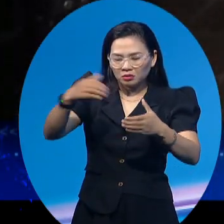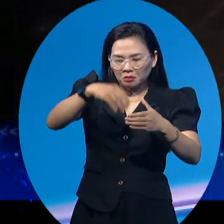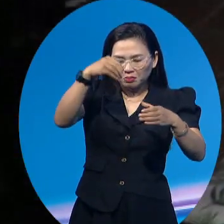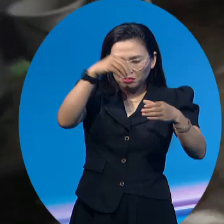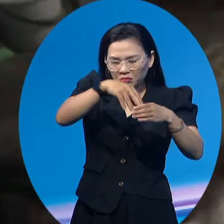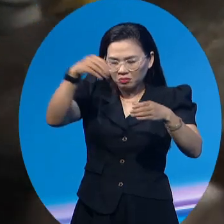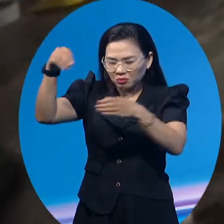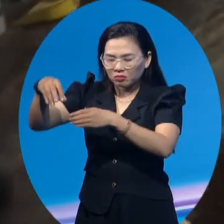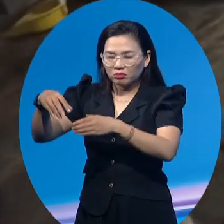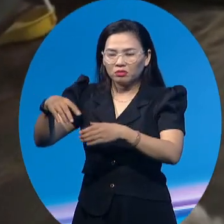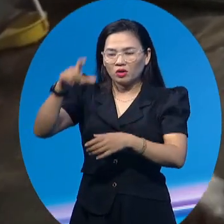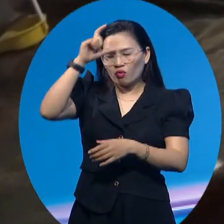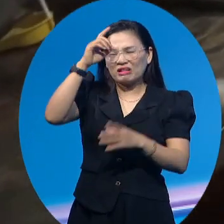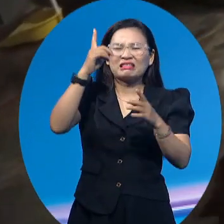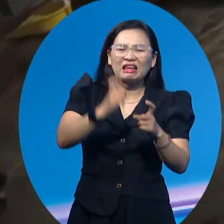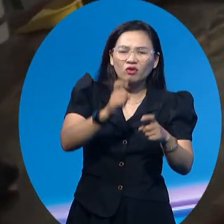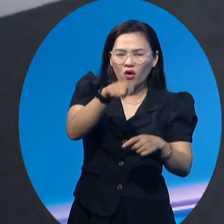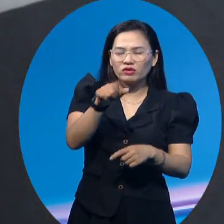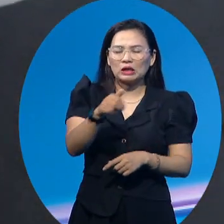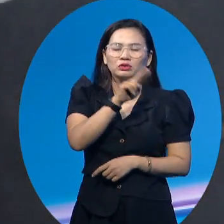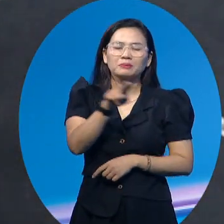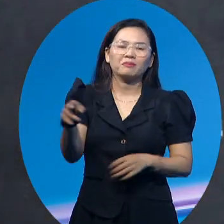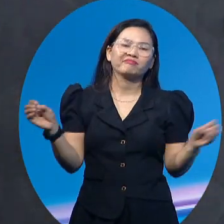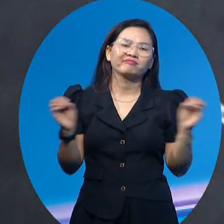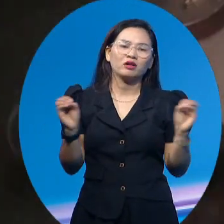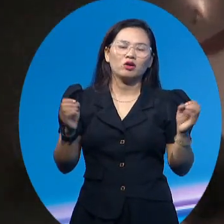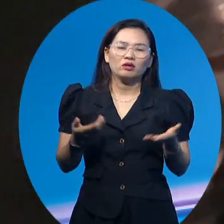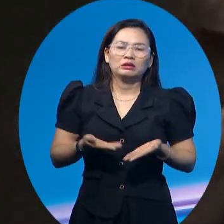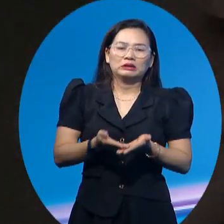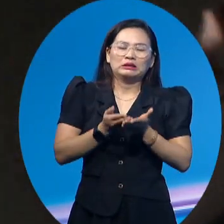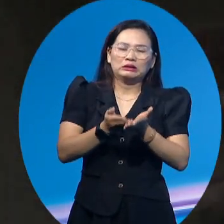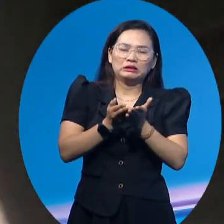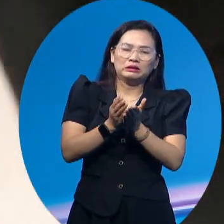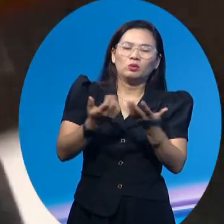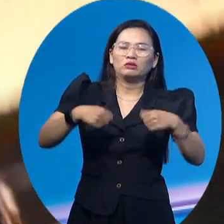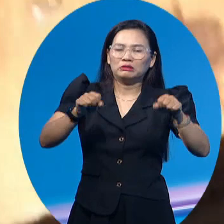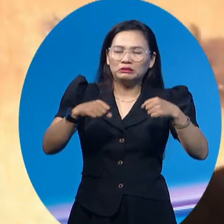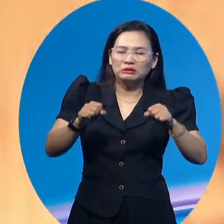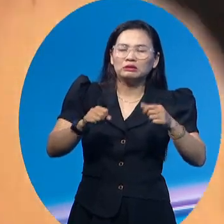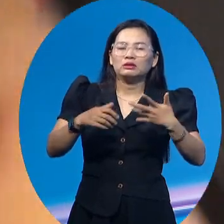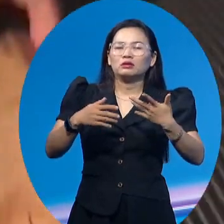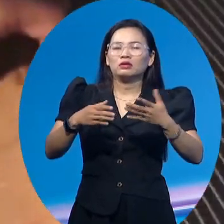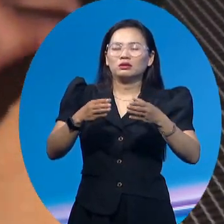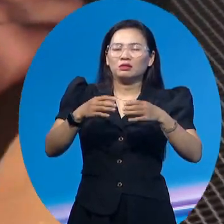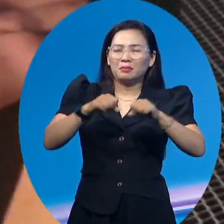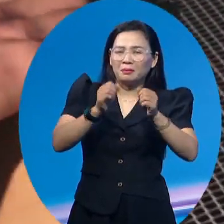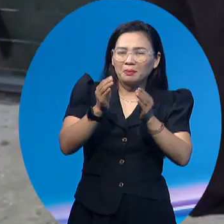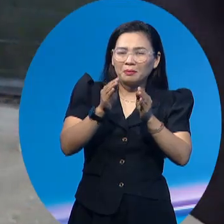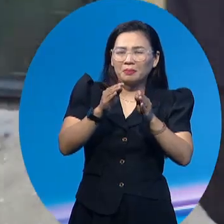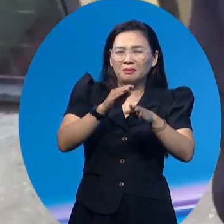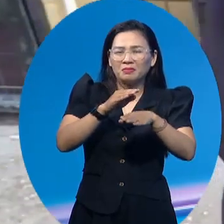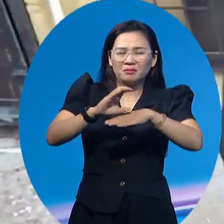biệt. Một số con đã chết do thiếu sự chăm sóc và vận chuyển bằng đường bộ trên các phương tiện chật hẹp, thông khí kém và không vệ